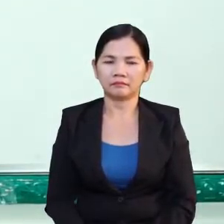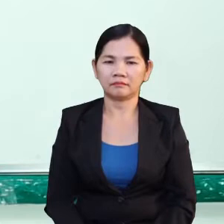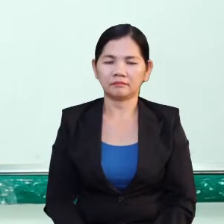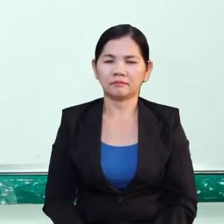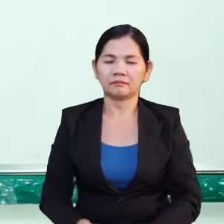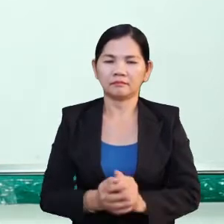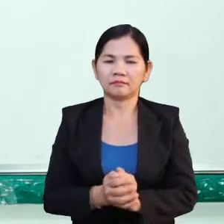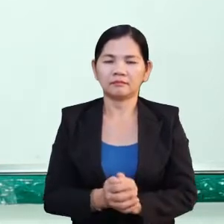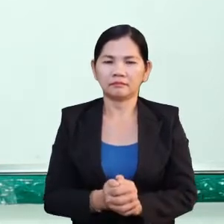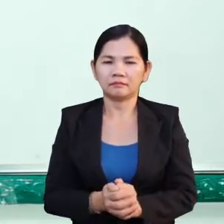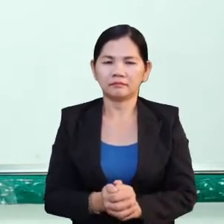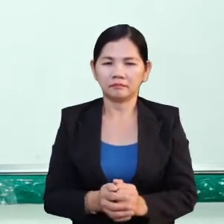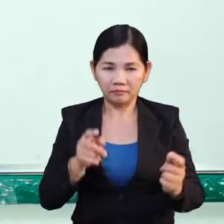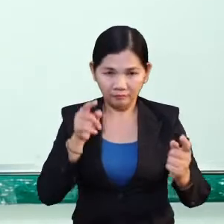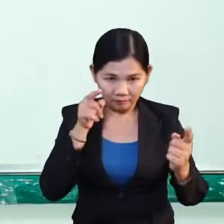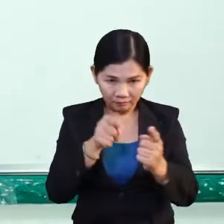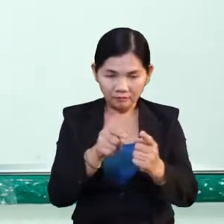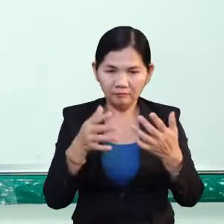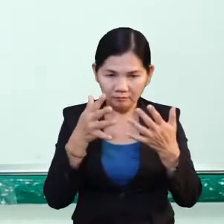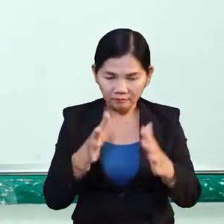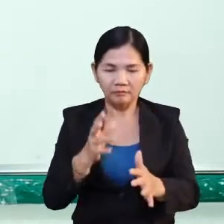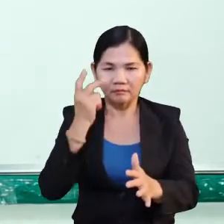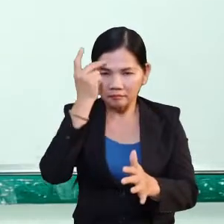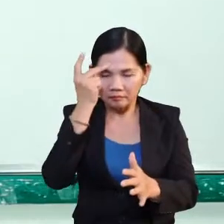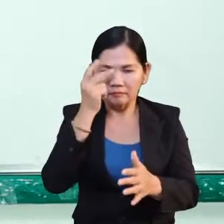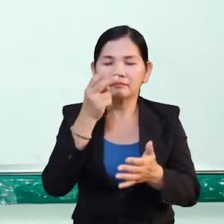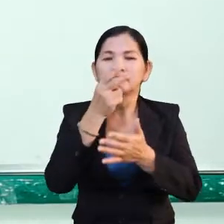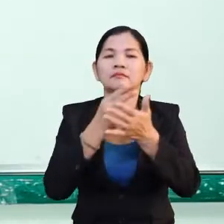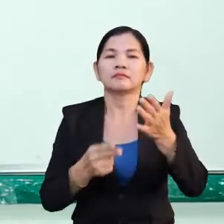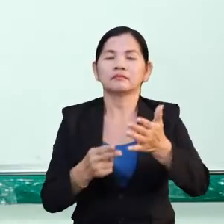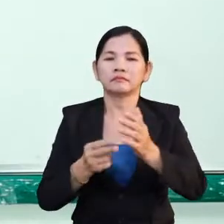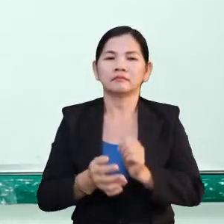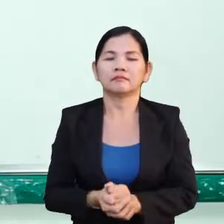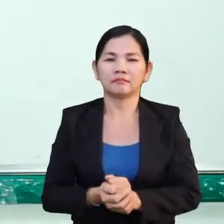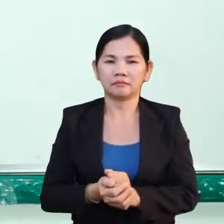ចាមកដល់ហើយក៏គិតមើលជាអ្វីណោះ